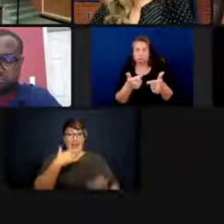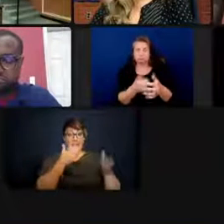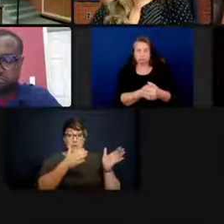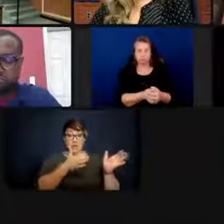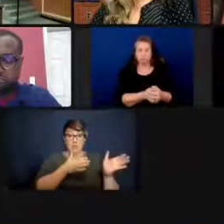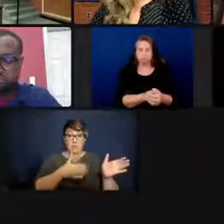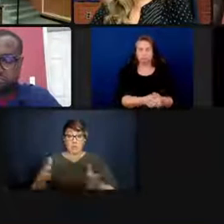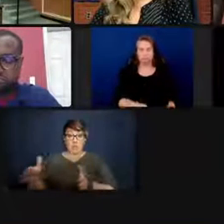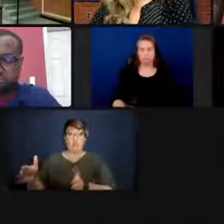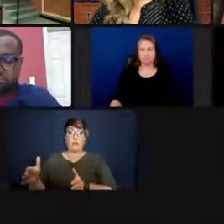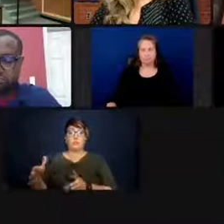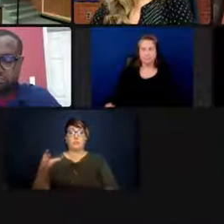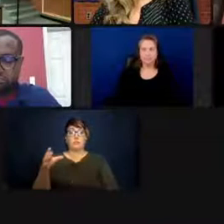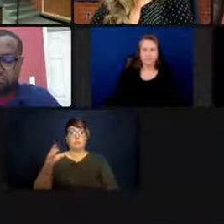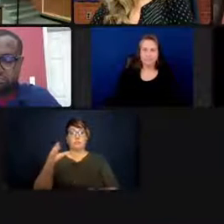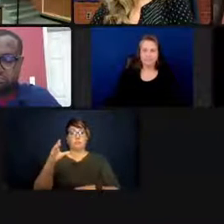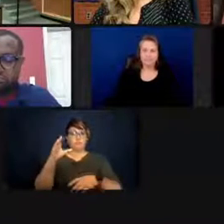خطط